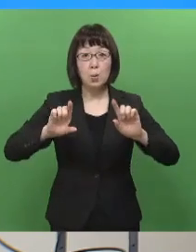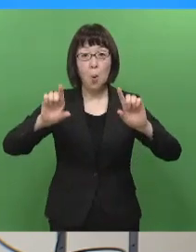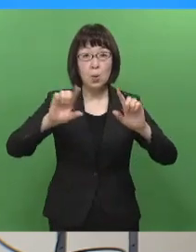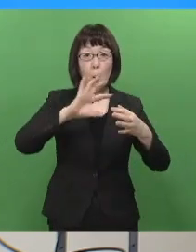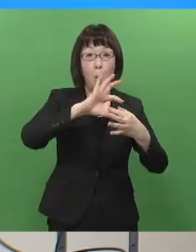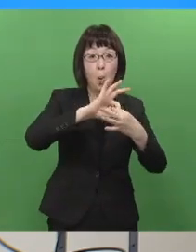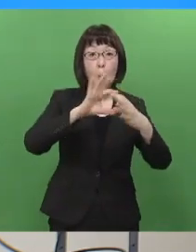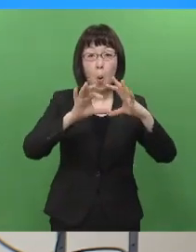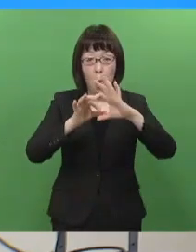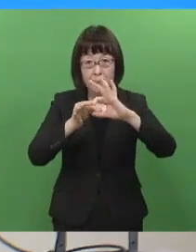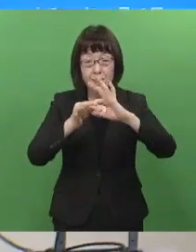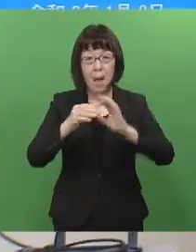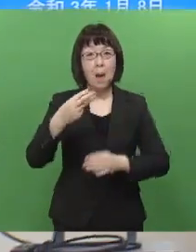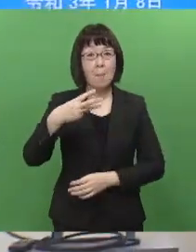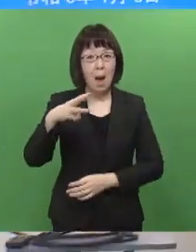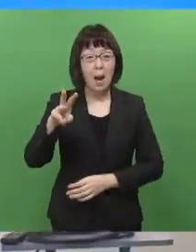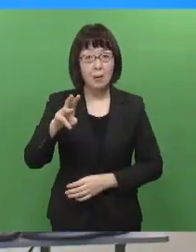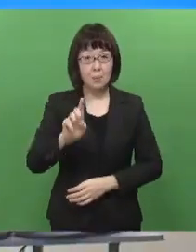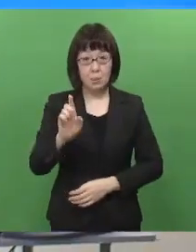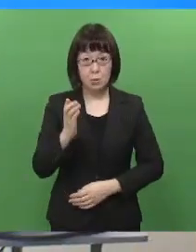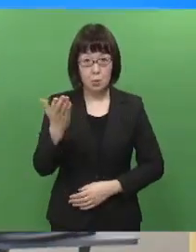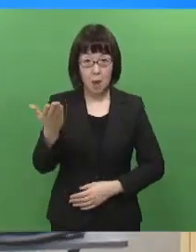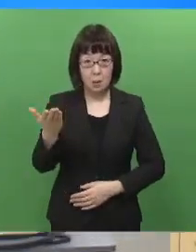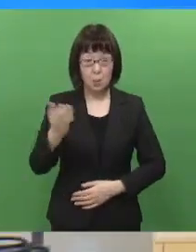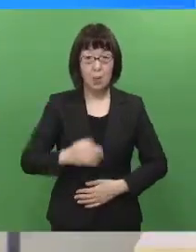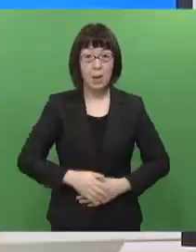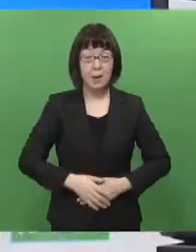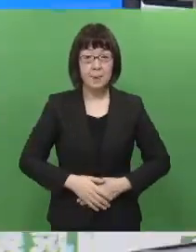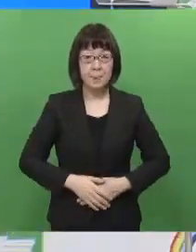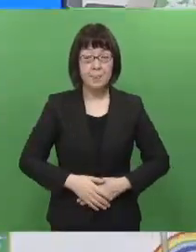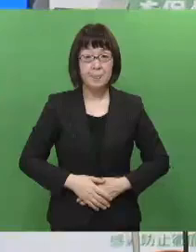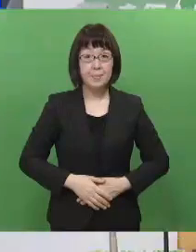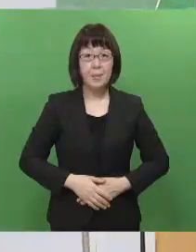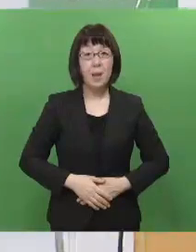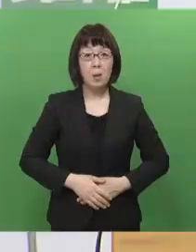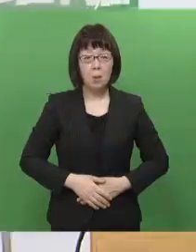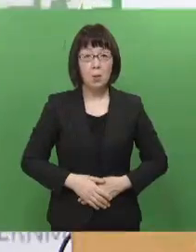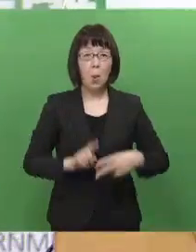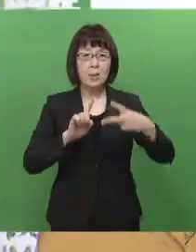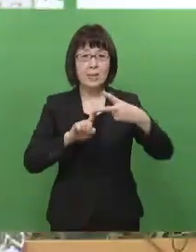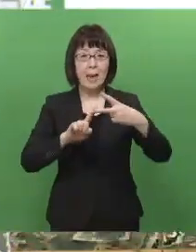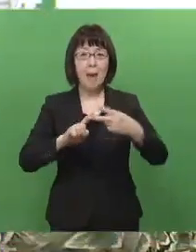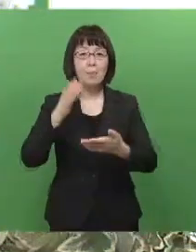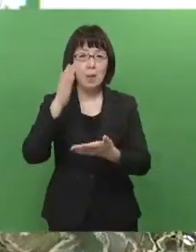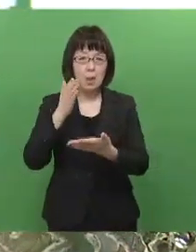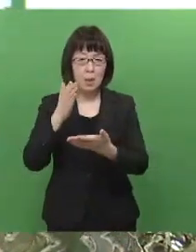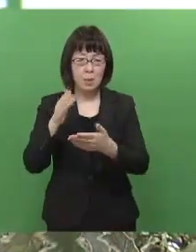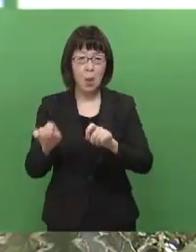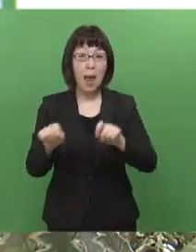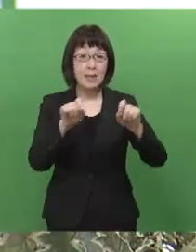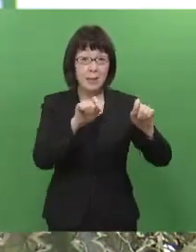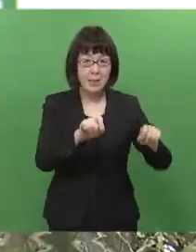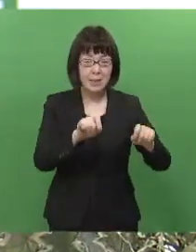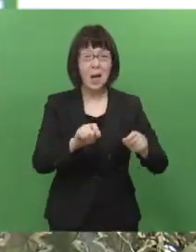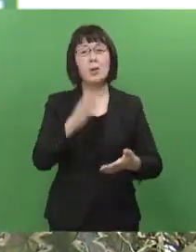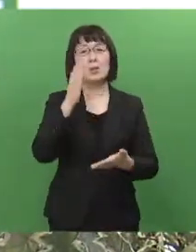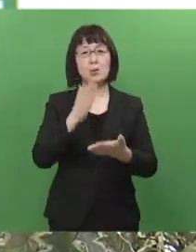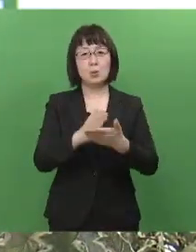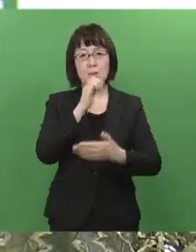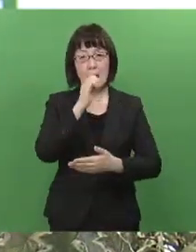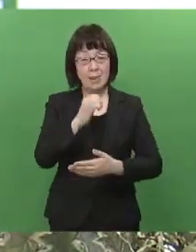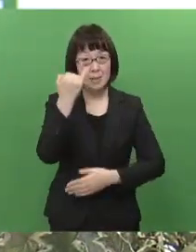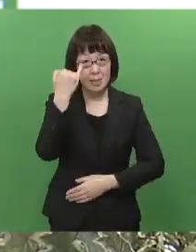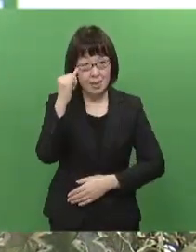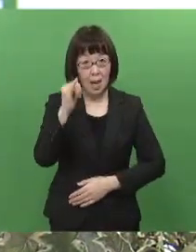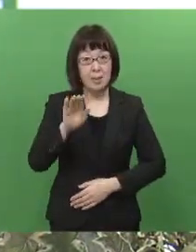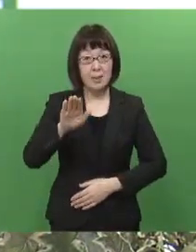開催どう考えているかについてお伺いします。再延期とか中止とかそういうのを求める声もあるんですけれども、